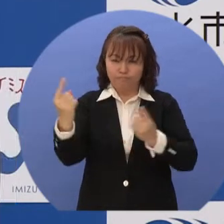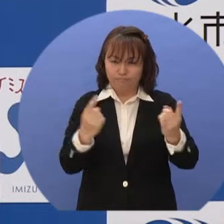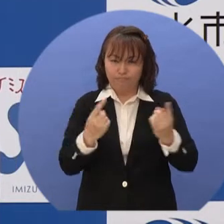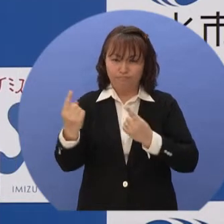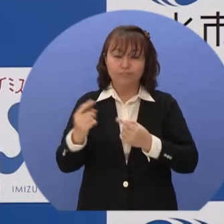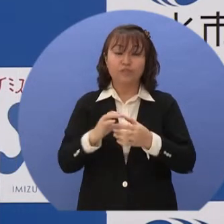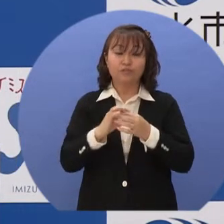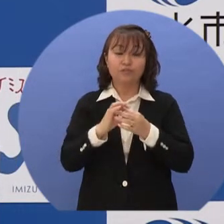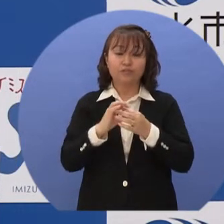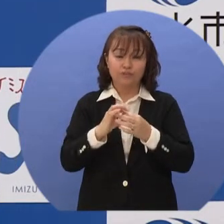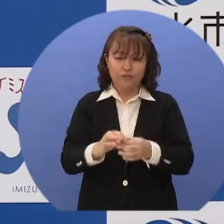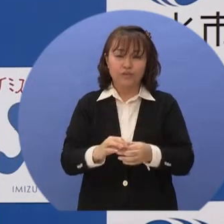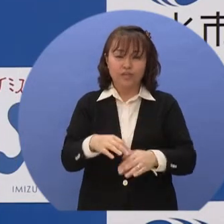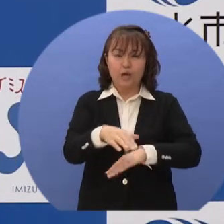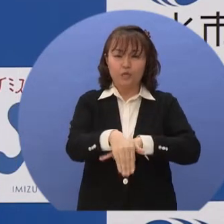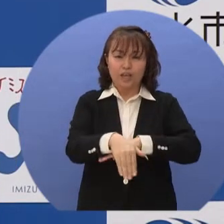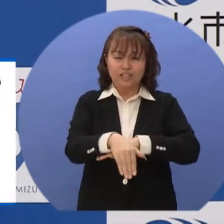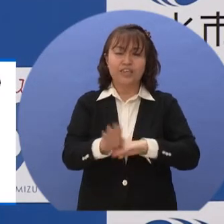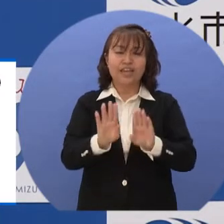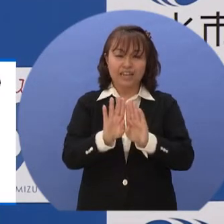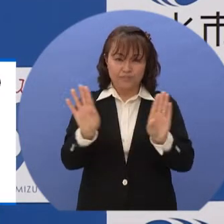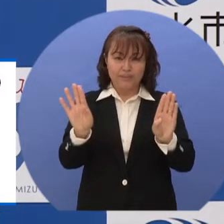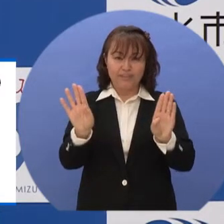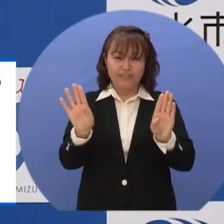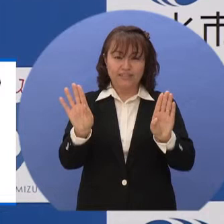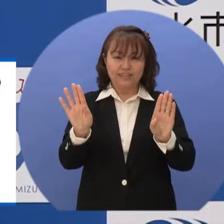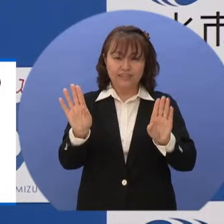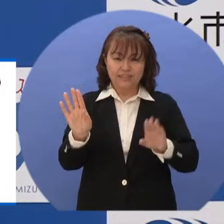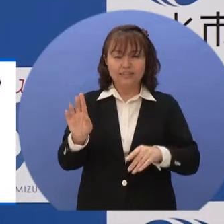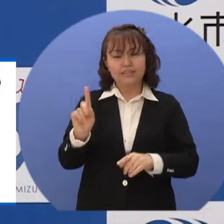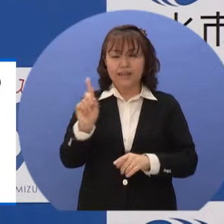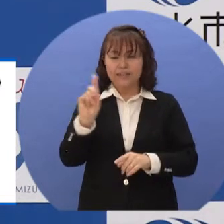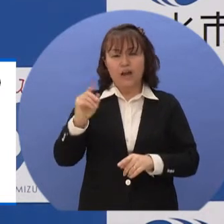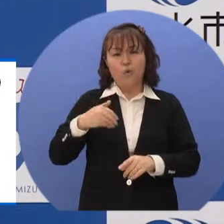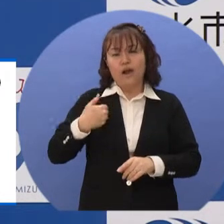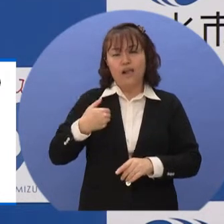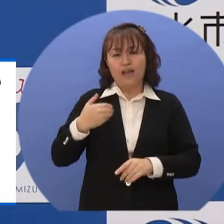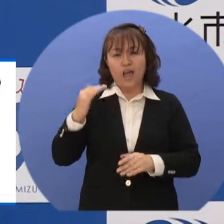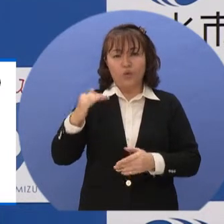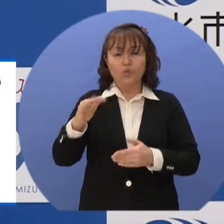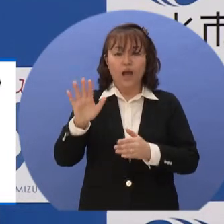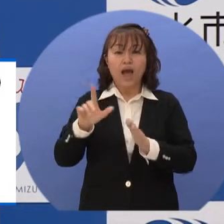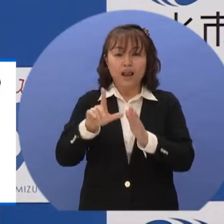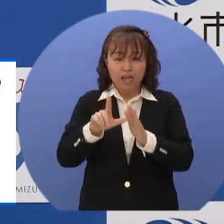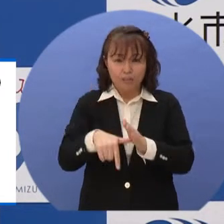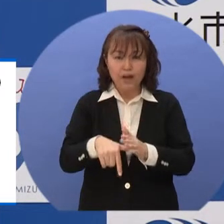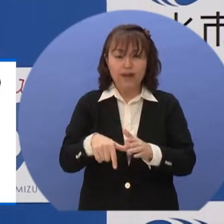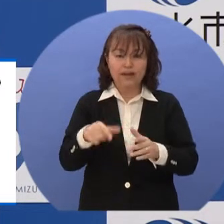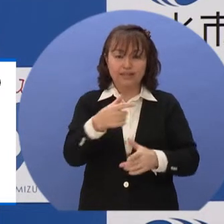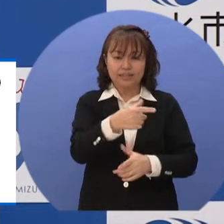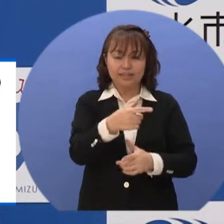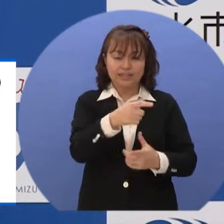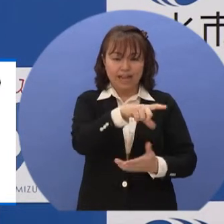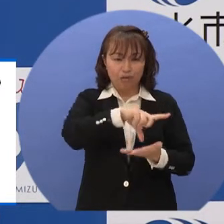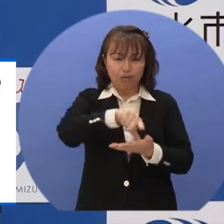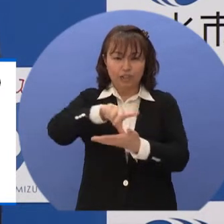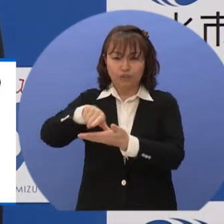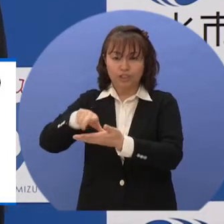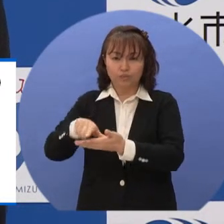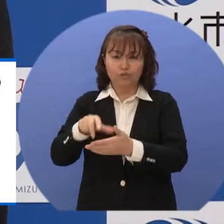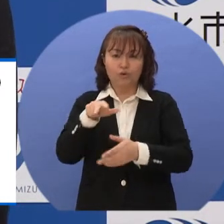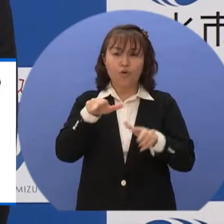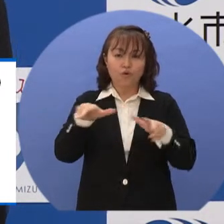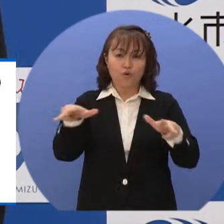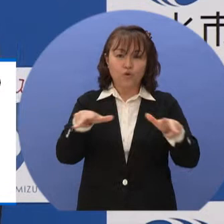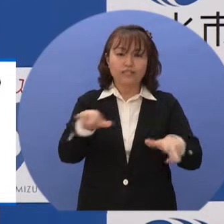というところでありますあと問い合わせえなどにつきましてはそれぞれのえ地区の行政センターえ市民小杉大門大島し